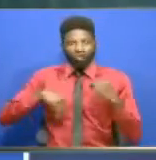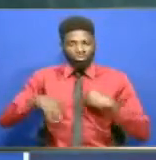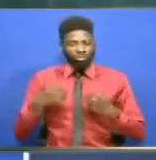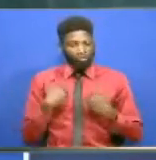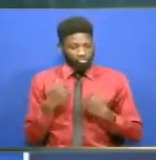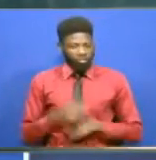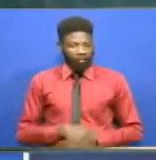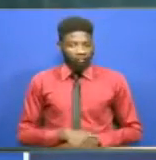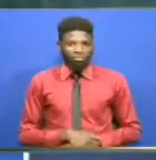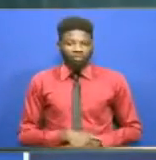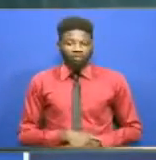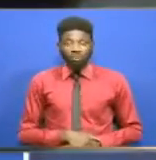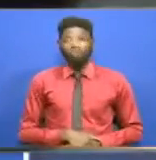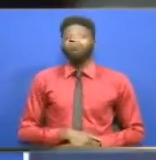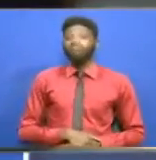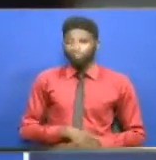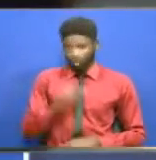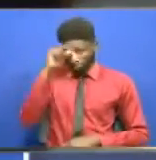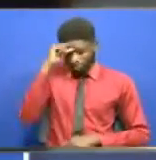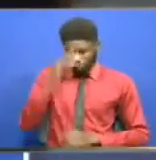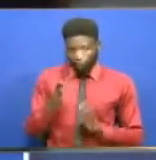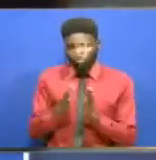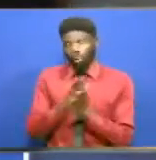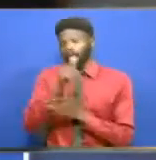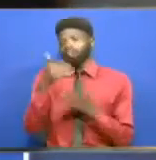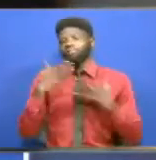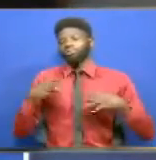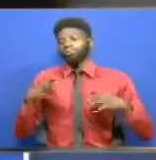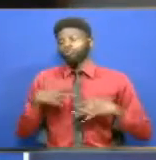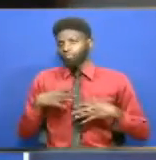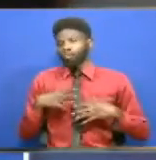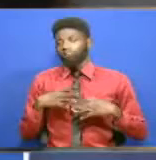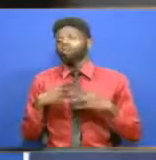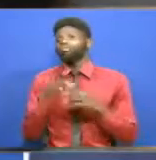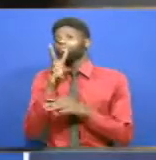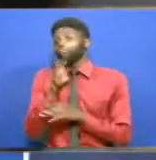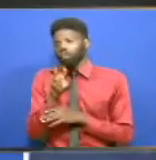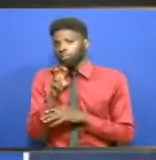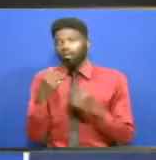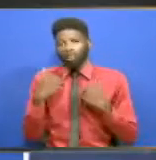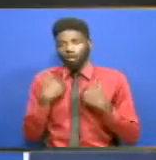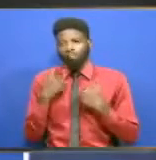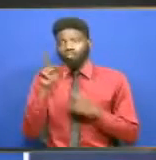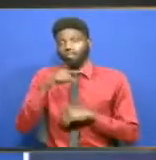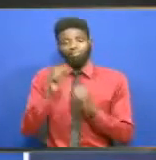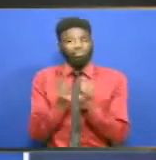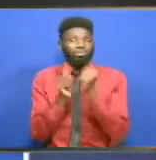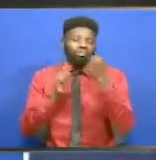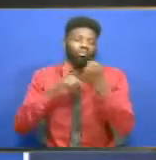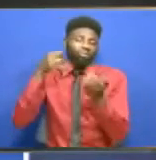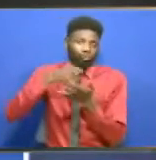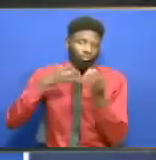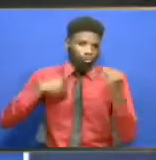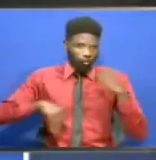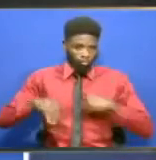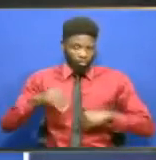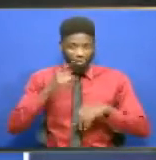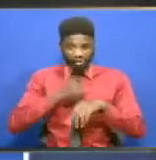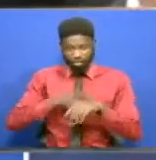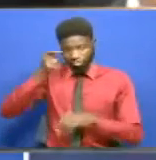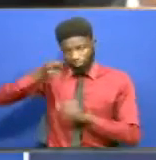alishtakiwa pamoja na watu wengine 20 kwa mashtaka 16 yanayohusiana na ufisadi mbele ya hakimu mkuu Douglas